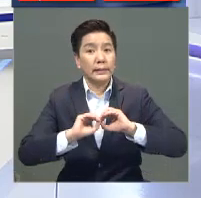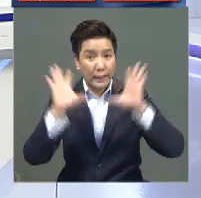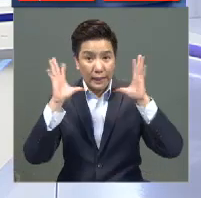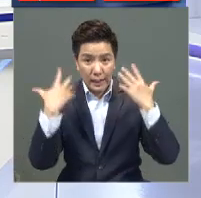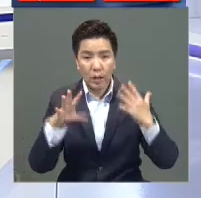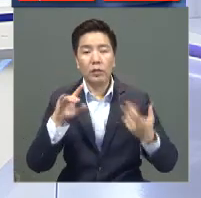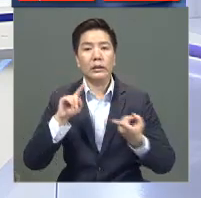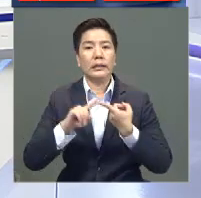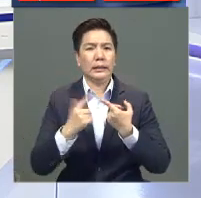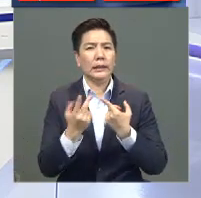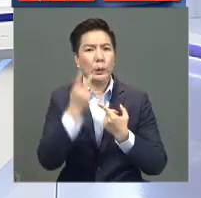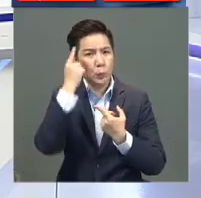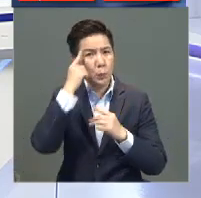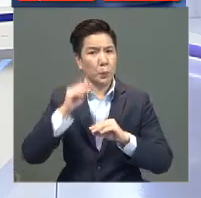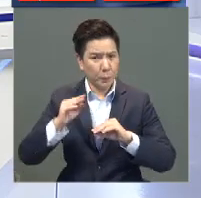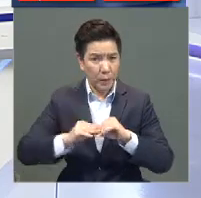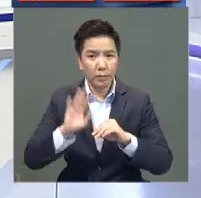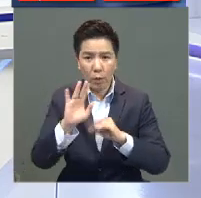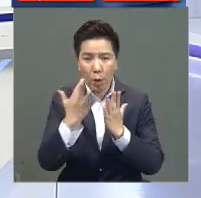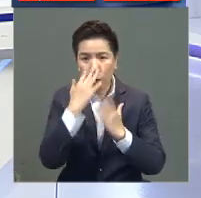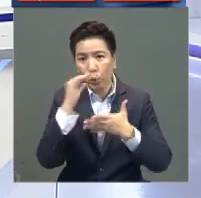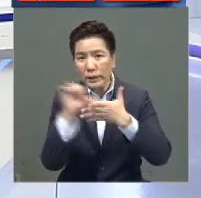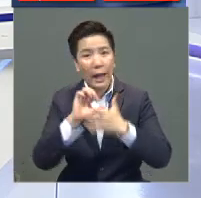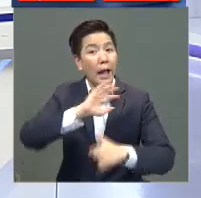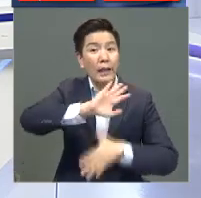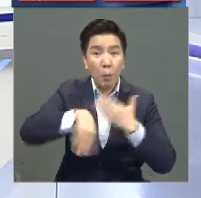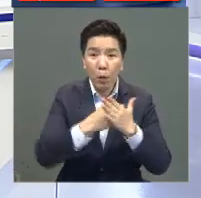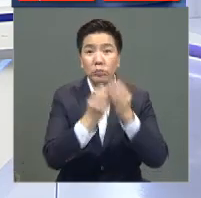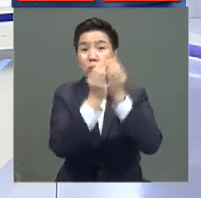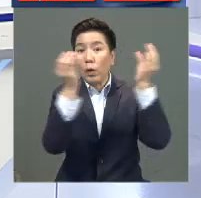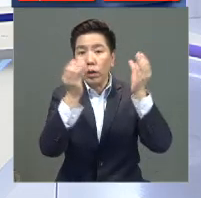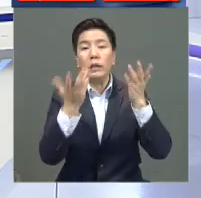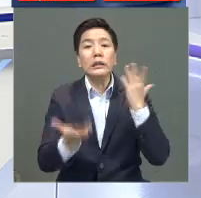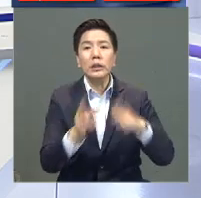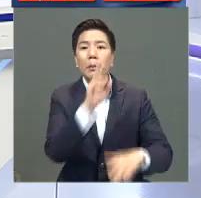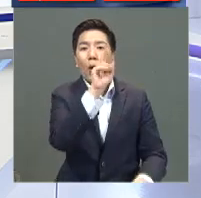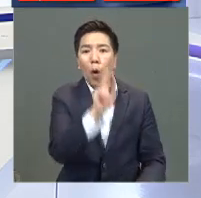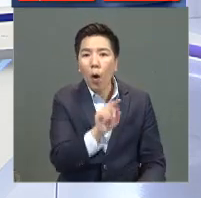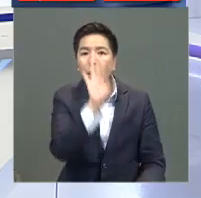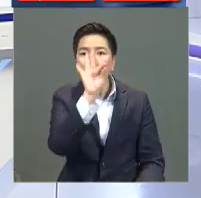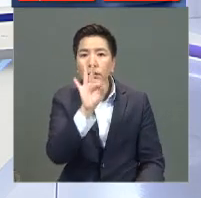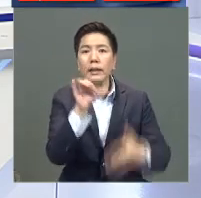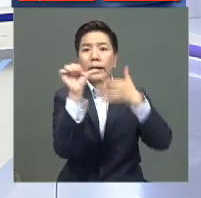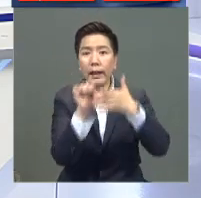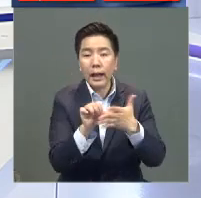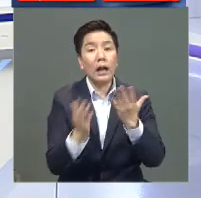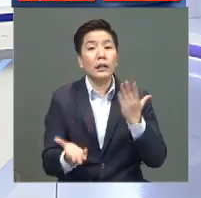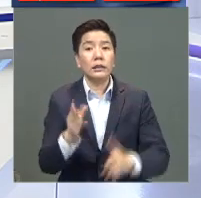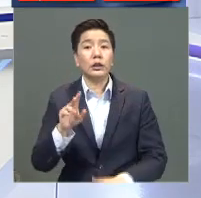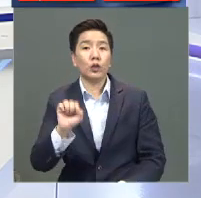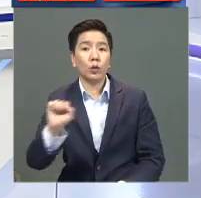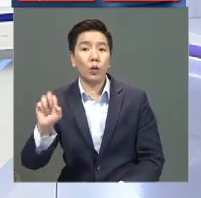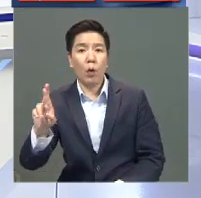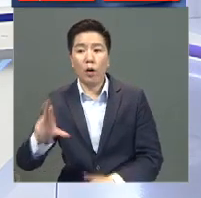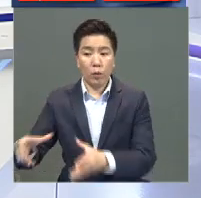นเดี๋ยวหลังจากนี้เนี่ยน่าจะรู้มากกว่านี้ว่าตกลงจะแก้ทั้งฉบับจะแก้เป็นบางมาตราหรือจะมีการตั้งสสรขึ้นมาและ